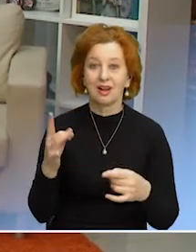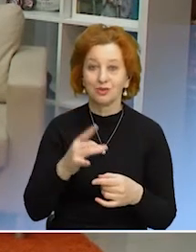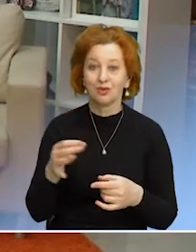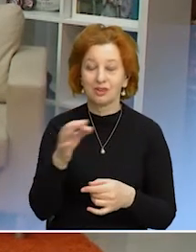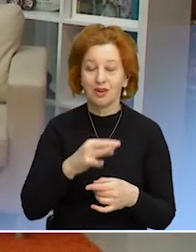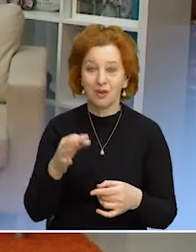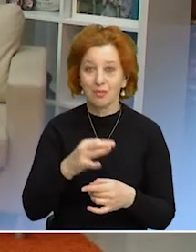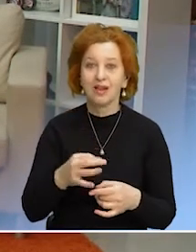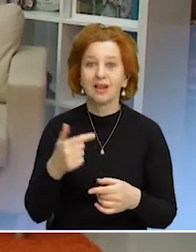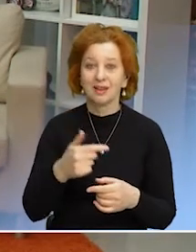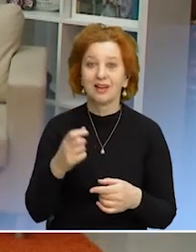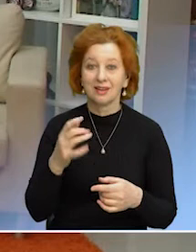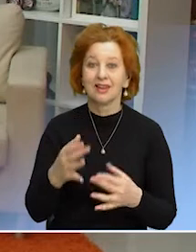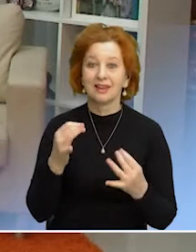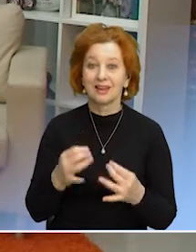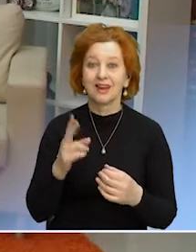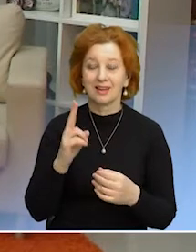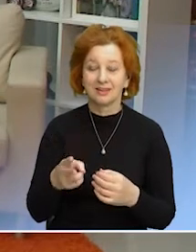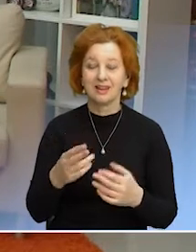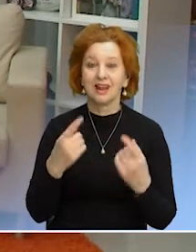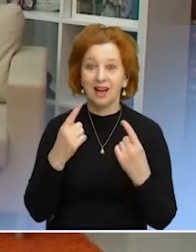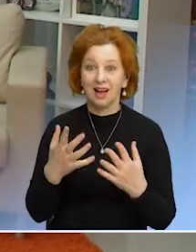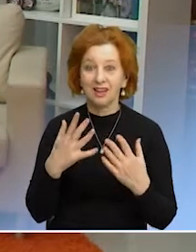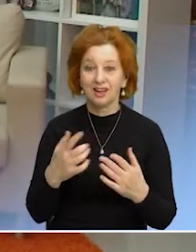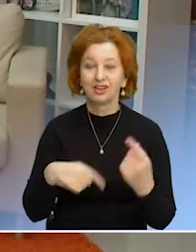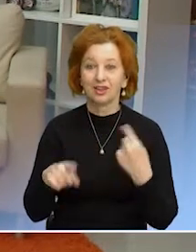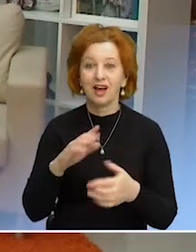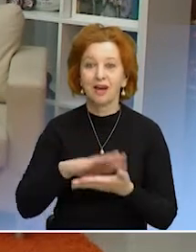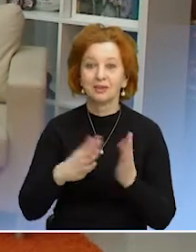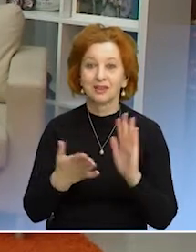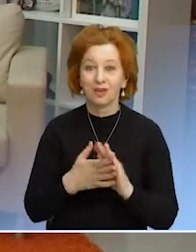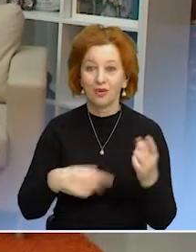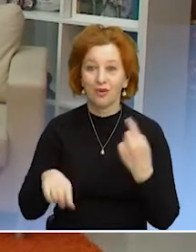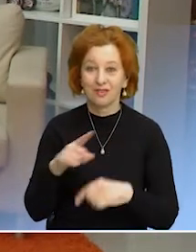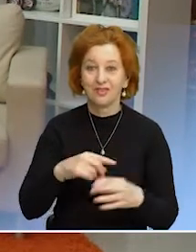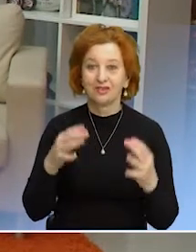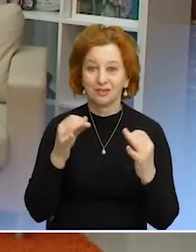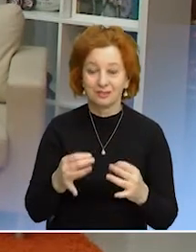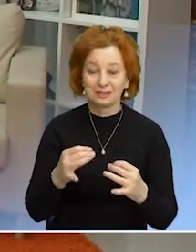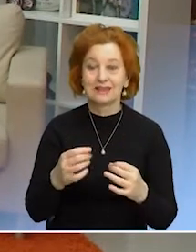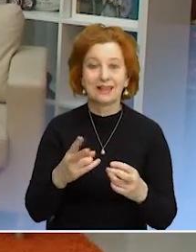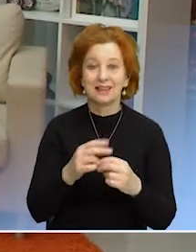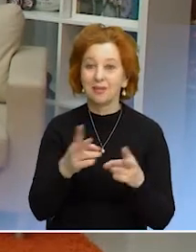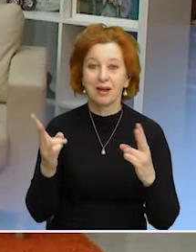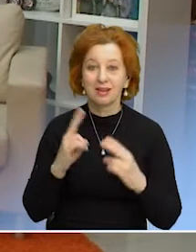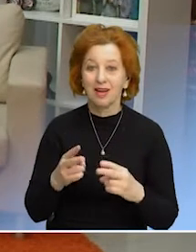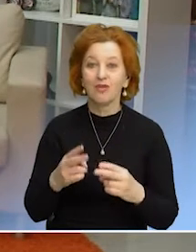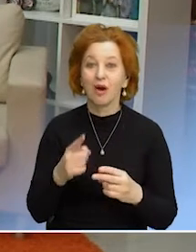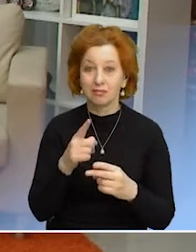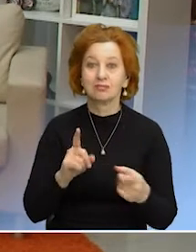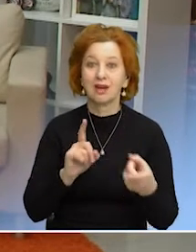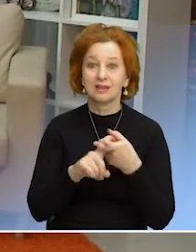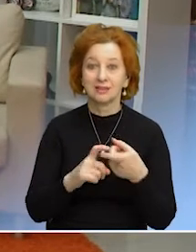телеканал Ростовской области. Это Гена Гордеев, а я Ира Касарина. Ну и, конечно, я сейчас пытался понять, под кого я подстроился, ни под кого я не подстроился, потому